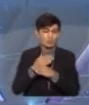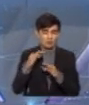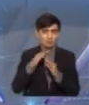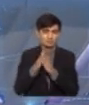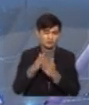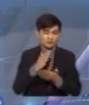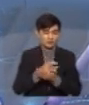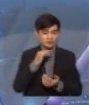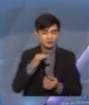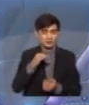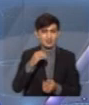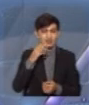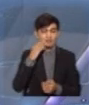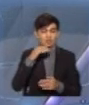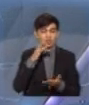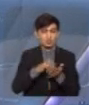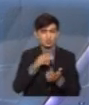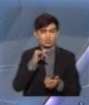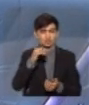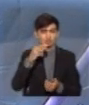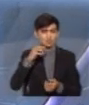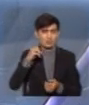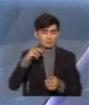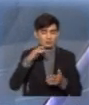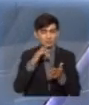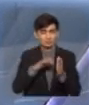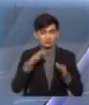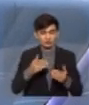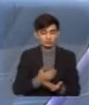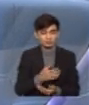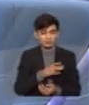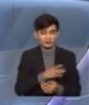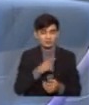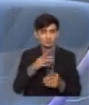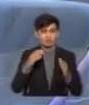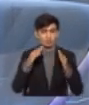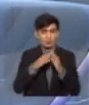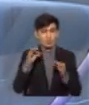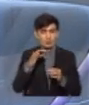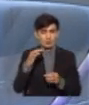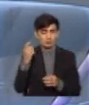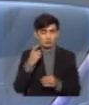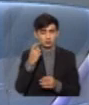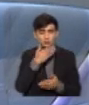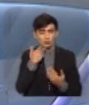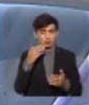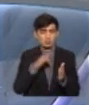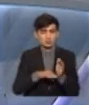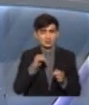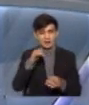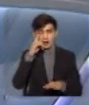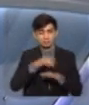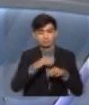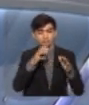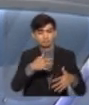Үштөбе қаласының тұрғыны Ирина Вилкованың сөзінше, ол тұрған көп қабатты үй иесіз деп танылып, баспана әкімдіктің балансына